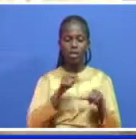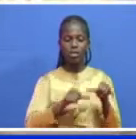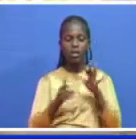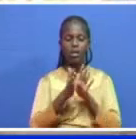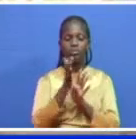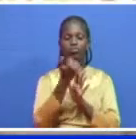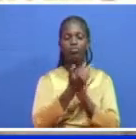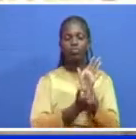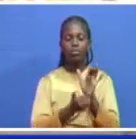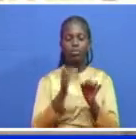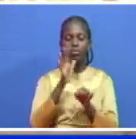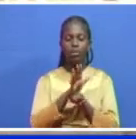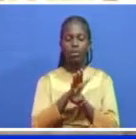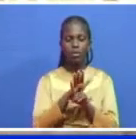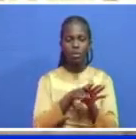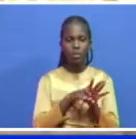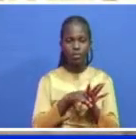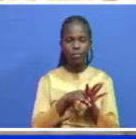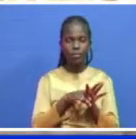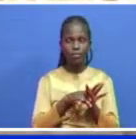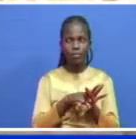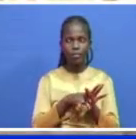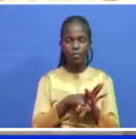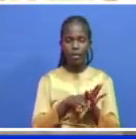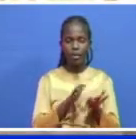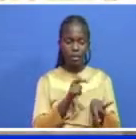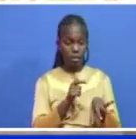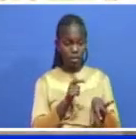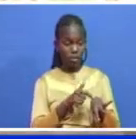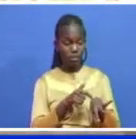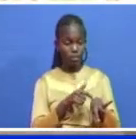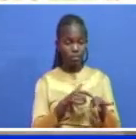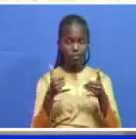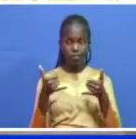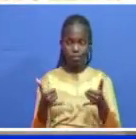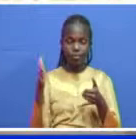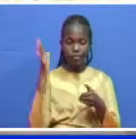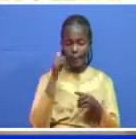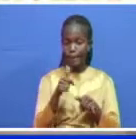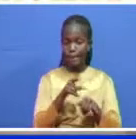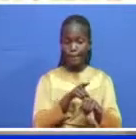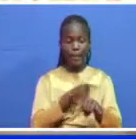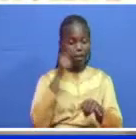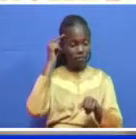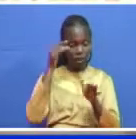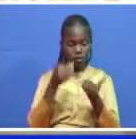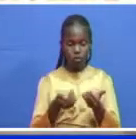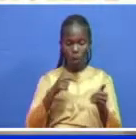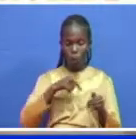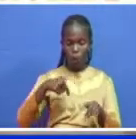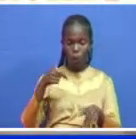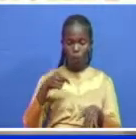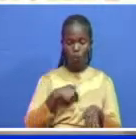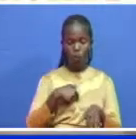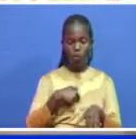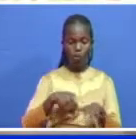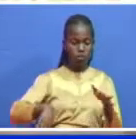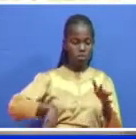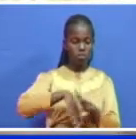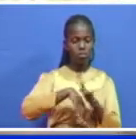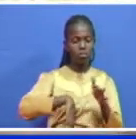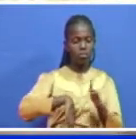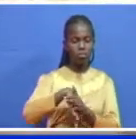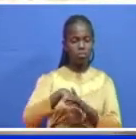programs bingi katika duration ni siso nino nundo ni nene kwa siana situ taputibo